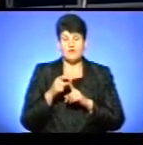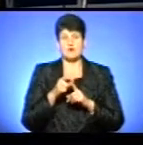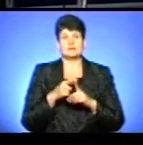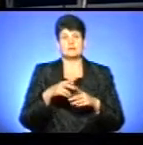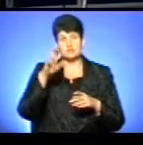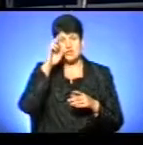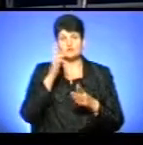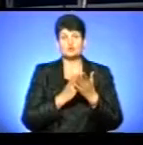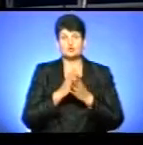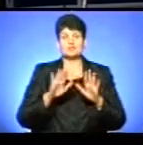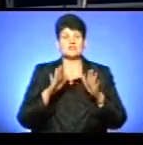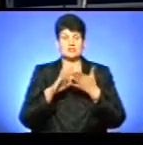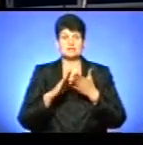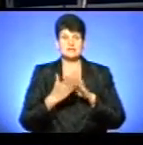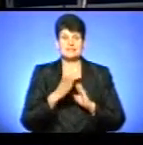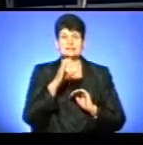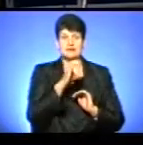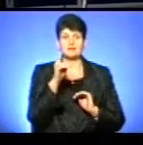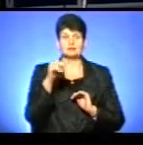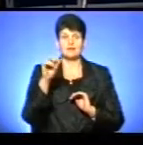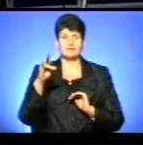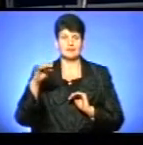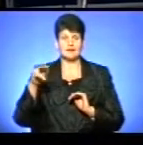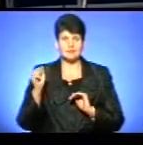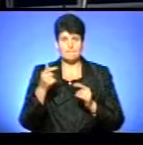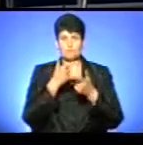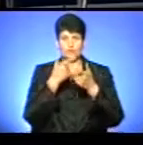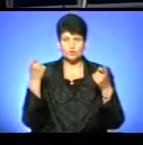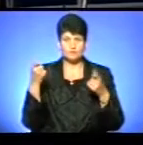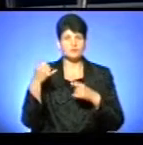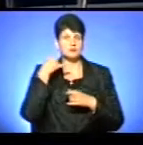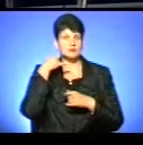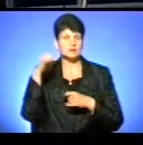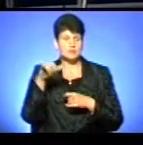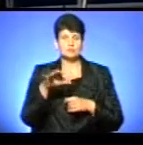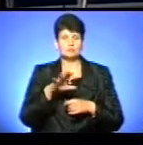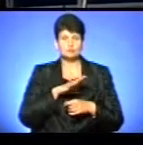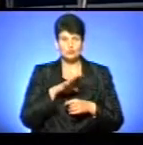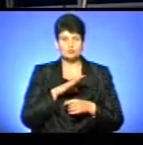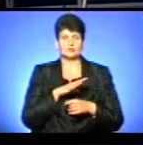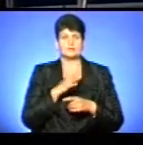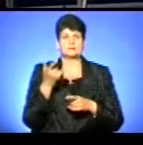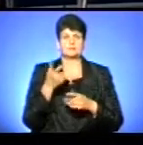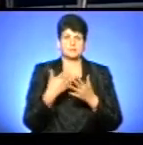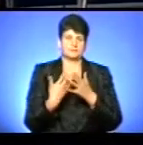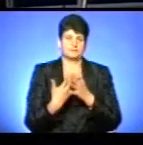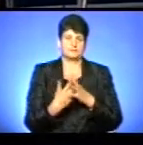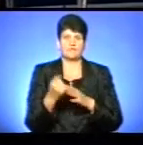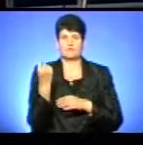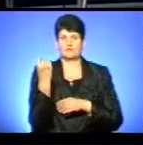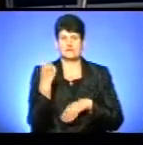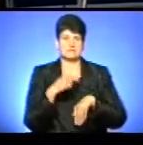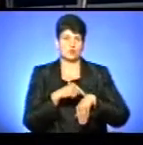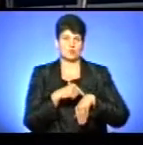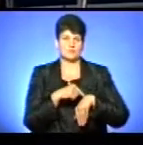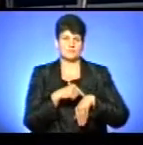Державної служби з надзвичайних ситуацій Сергія Даніліна, повідомлення про подію надійшло до чергового пожежно-рятувальної служби близько 11